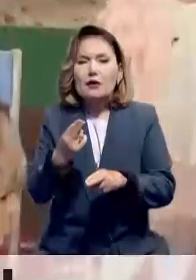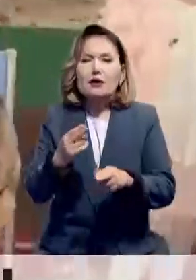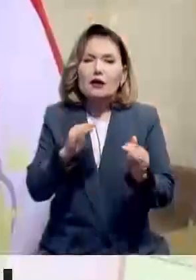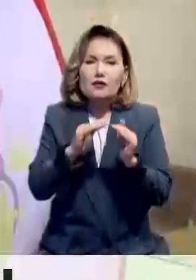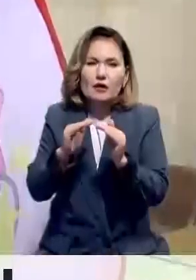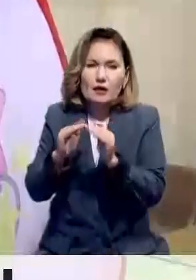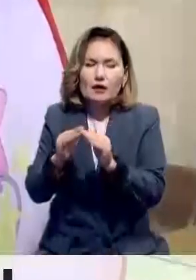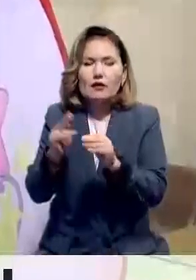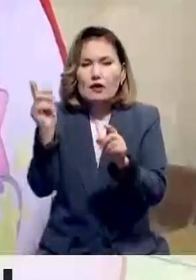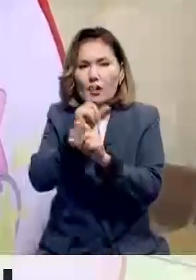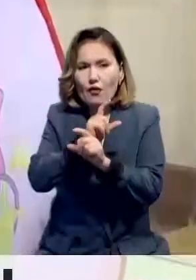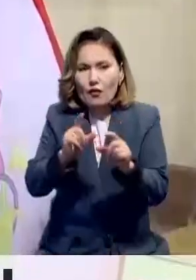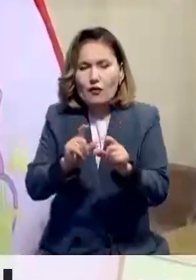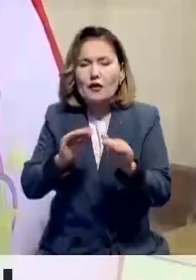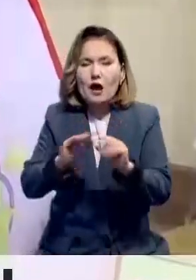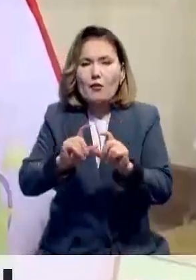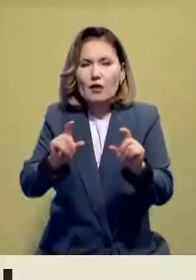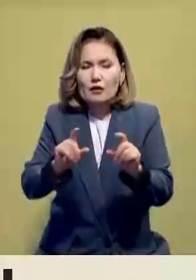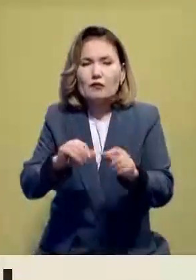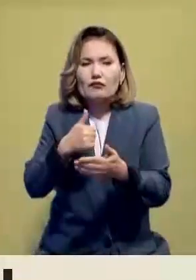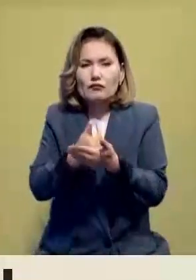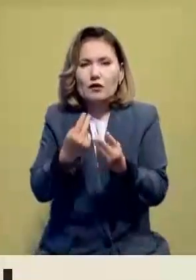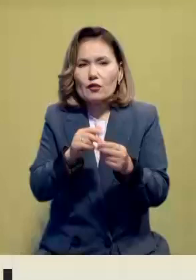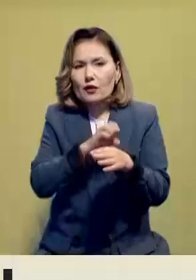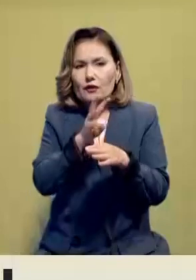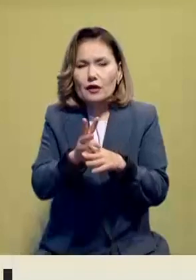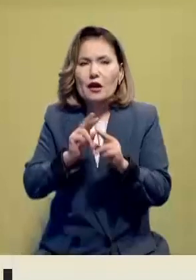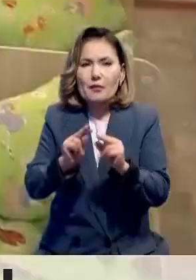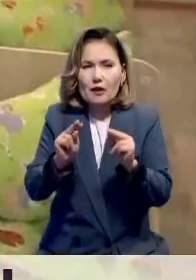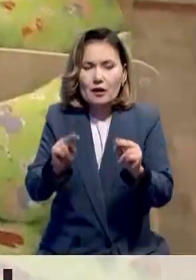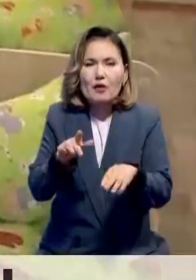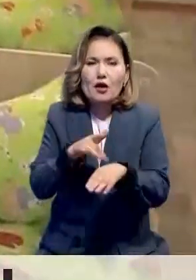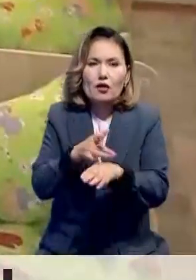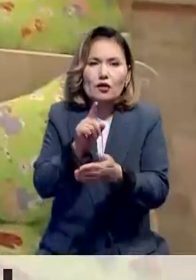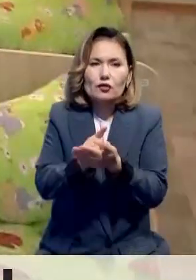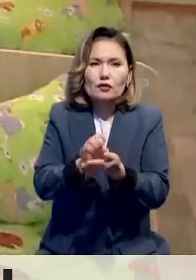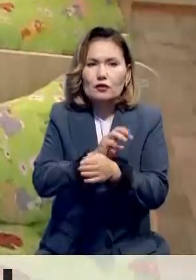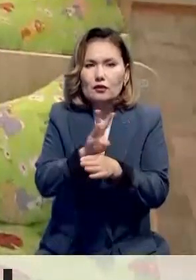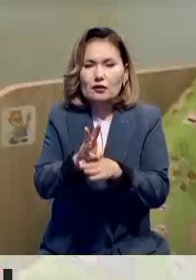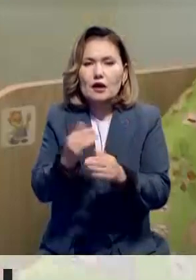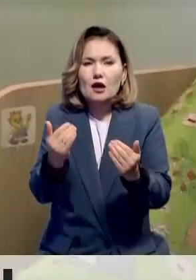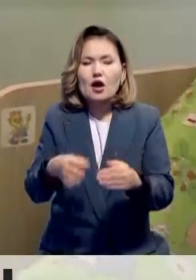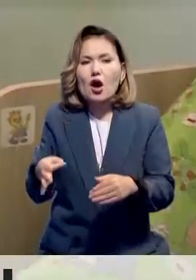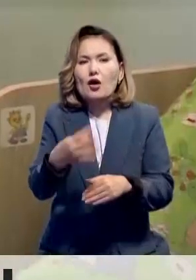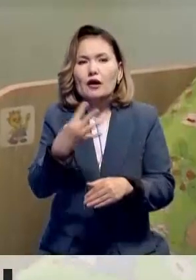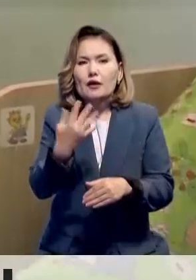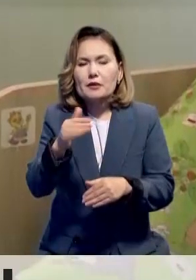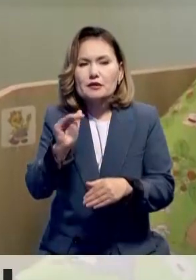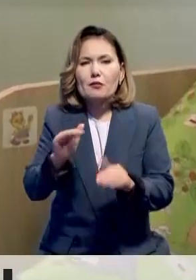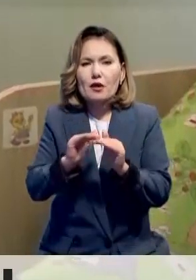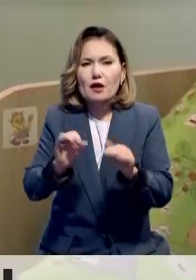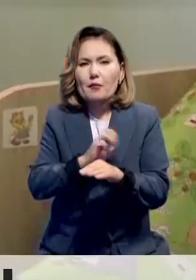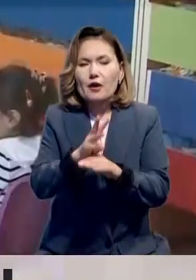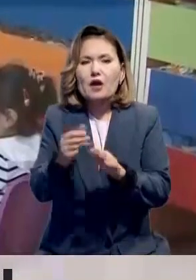нысандардың материалдық техникалық базасы мығым. Тәжірибелі педагогтар мен күтушілер болуы шарт. Қазір облыста 45 мың бүлдіршінді